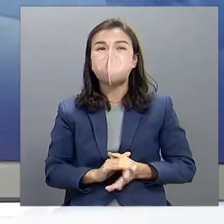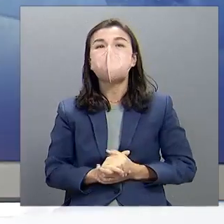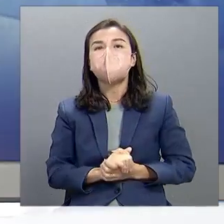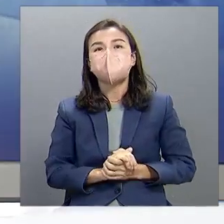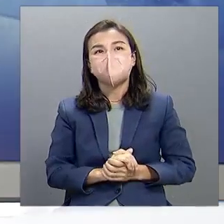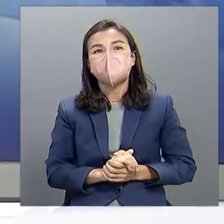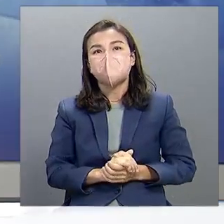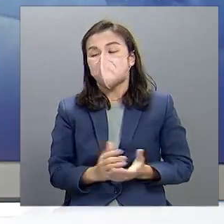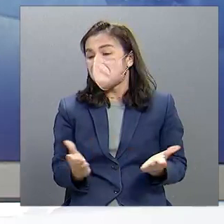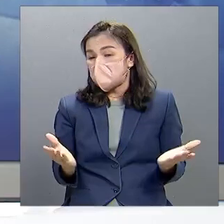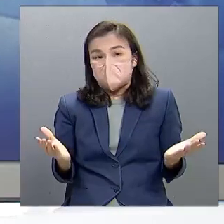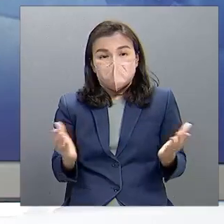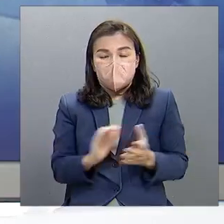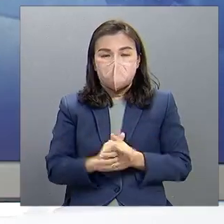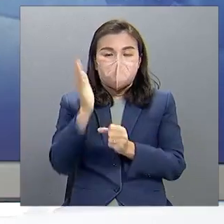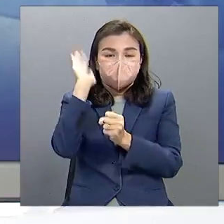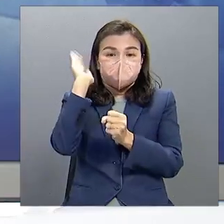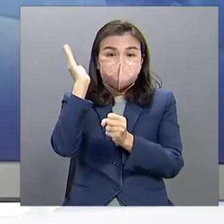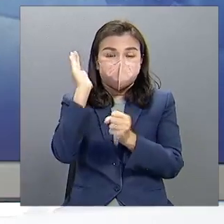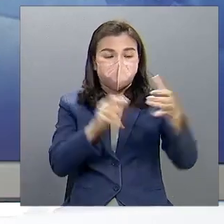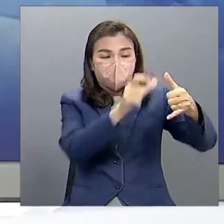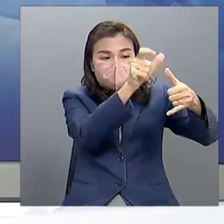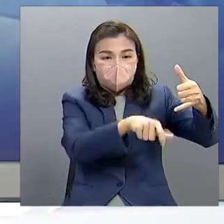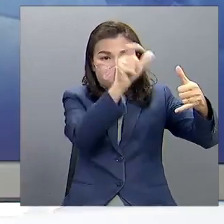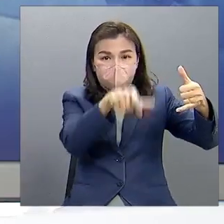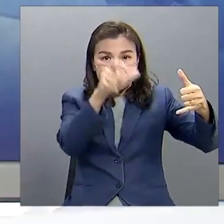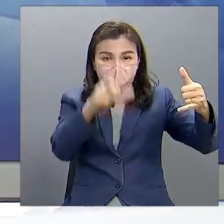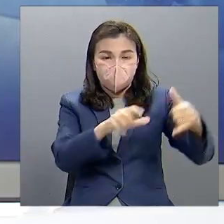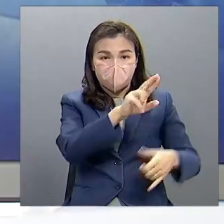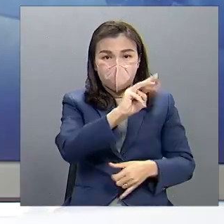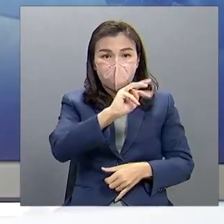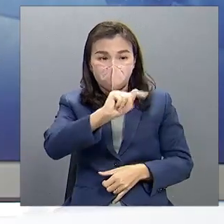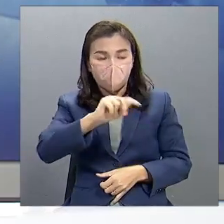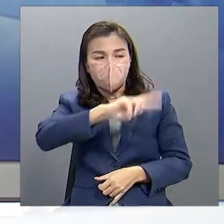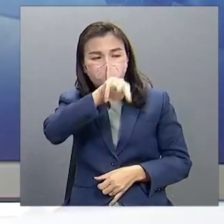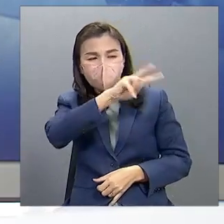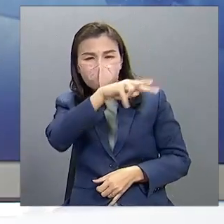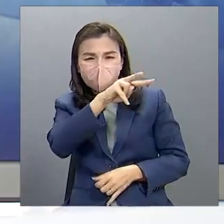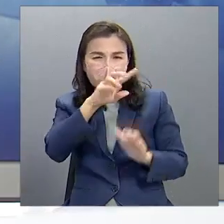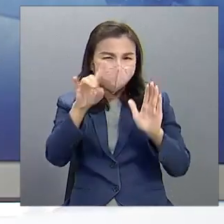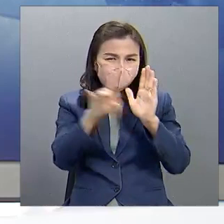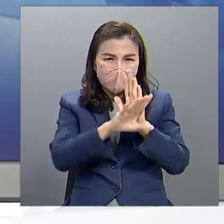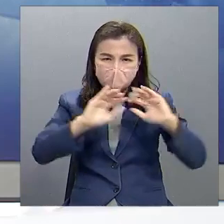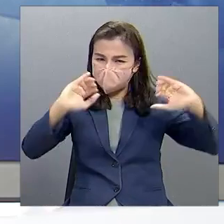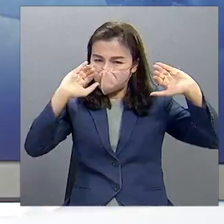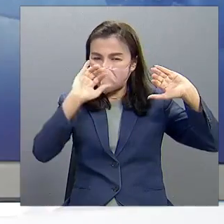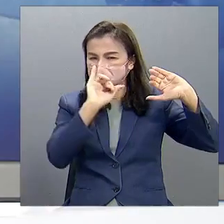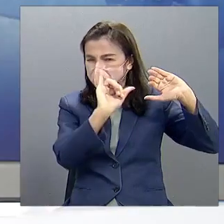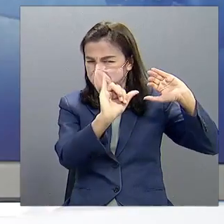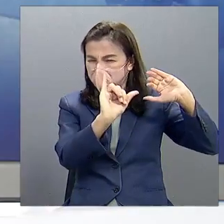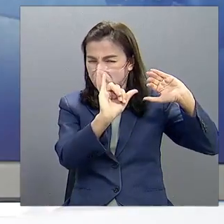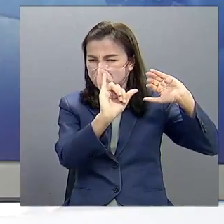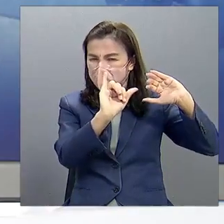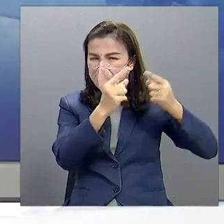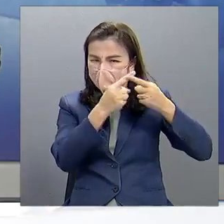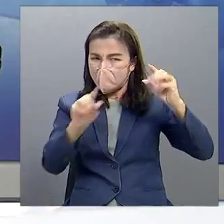ากันว่าอภิปรายไม่ไว้วางใจครั้งนี้ไม่ได้เป็นการตรวจสอบทวงดุลครั้งสุดท้ายของรัฐบาลนี้เท่านั้นแต่เป็นภาค2